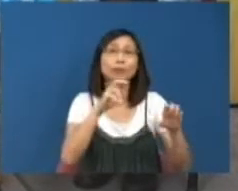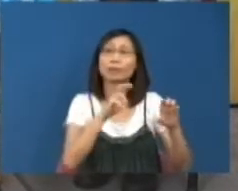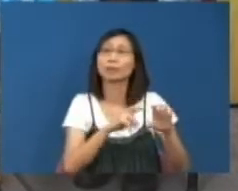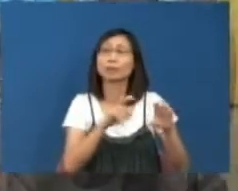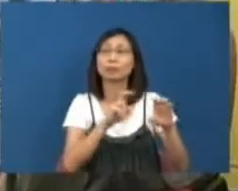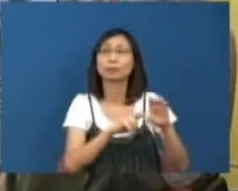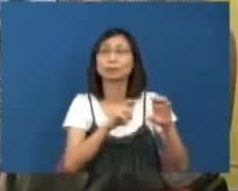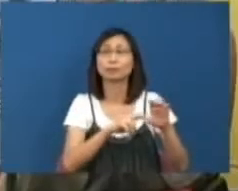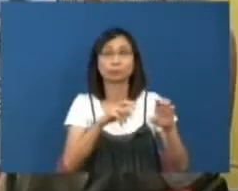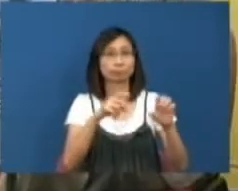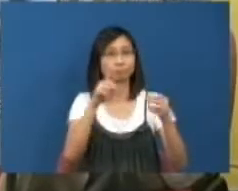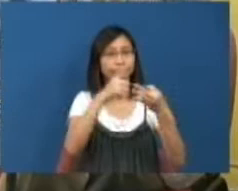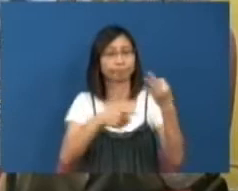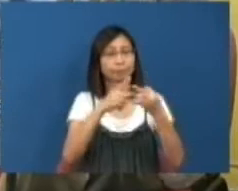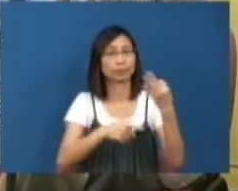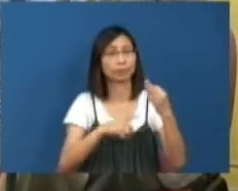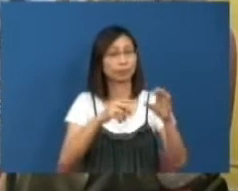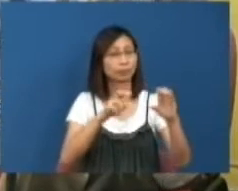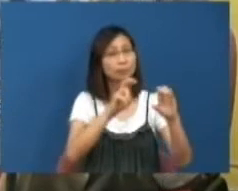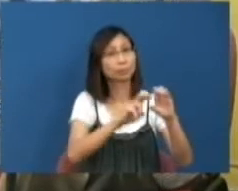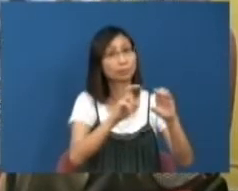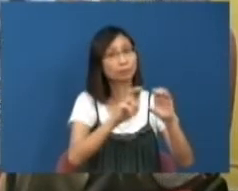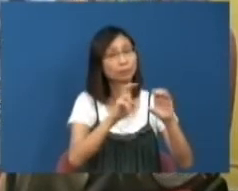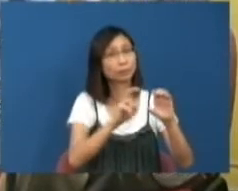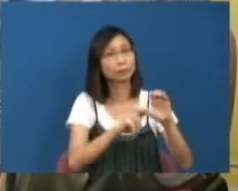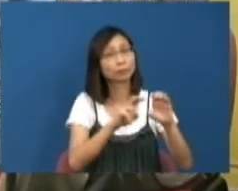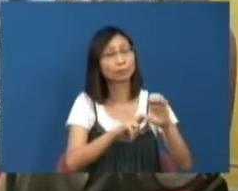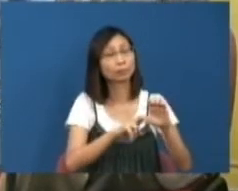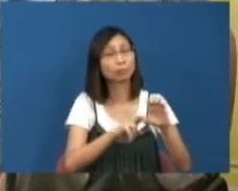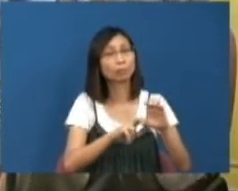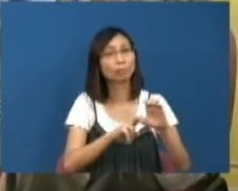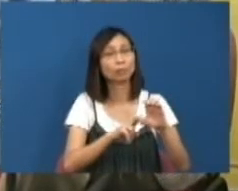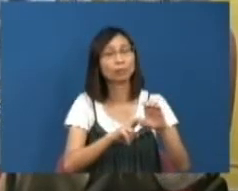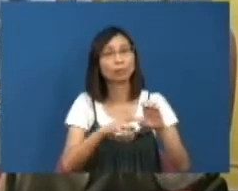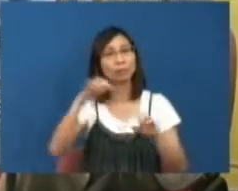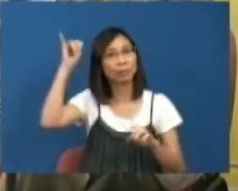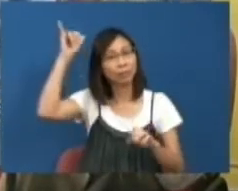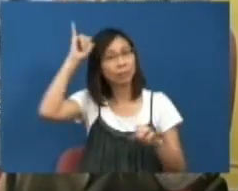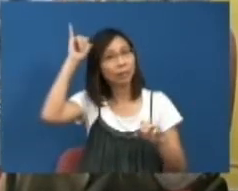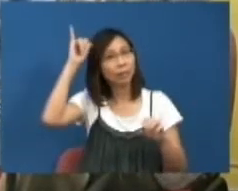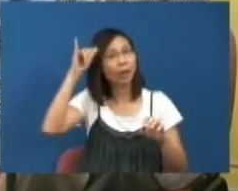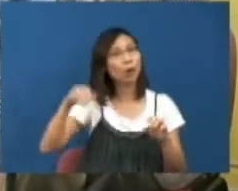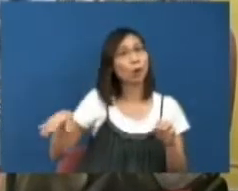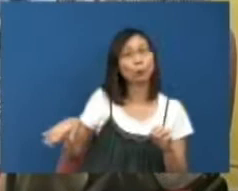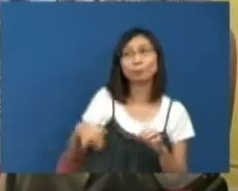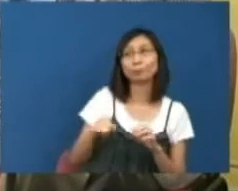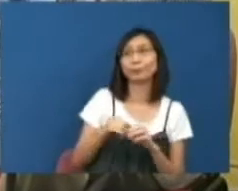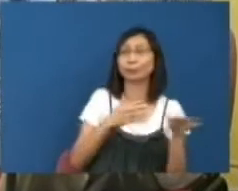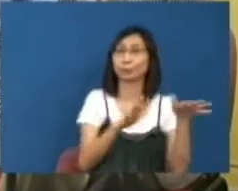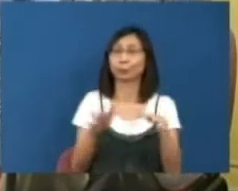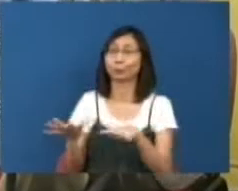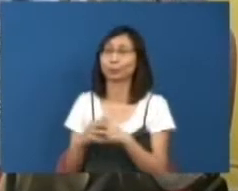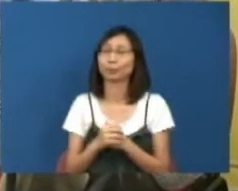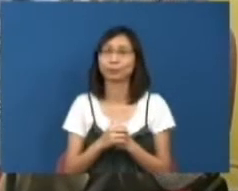尾海，大概1億元一隻呢類嘅，即係發電嘅風力發電。咁因為佢哋造價大概如果